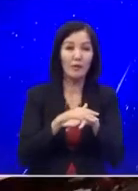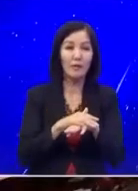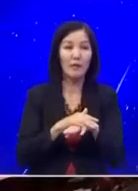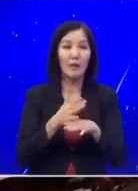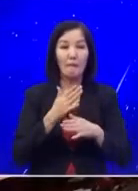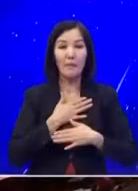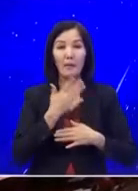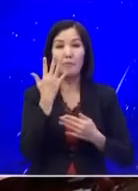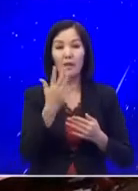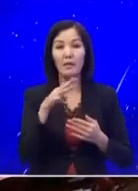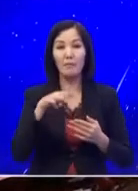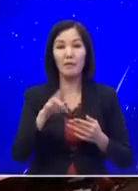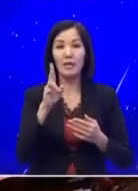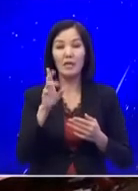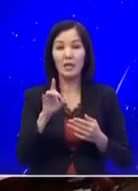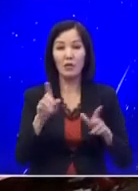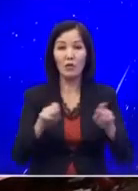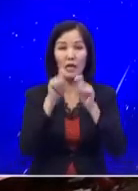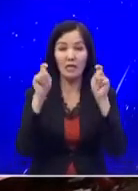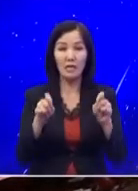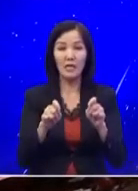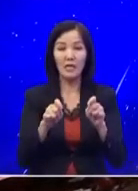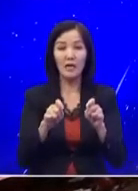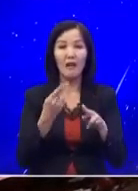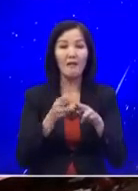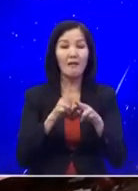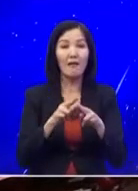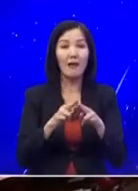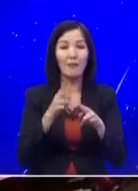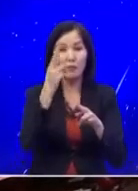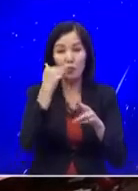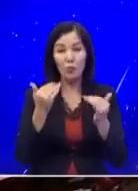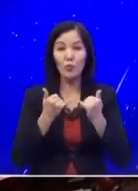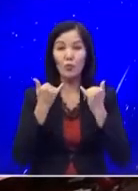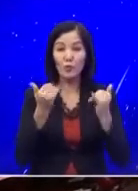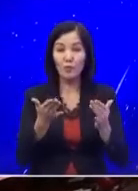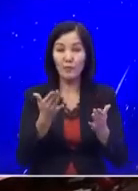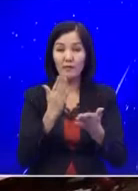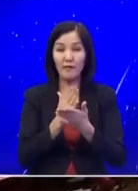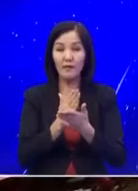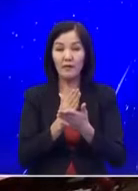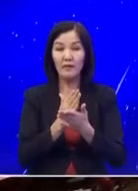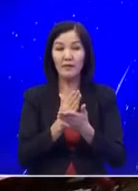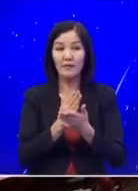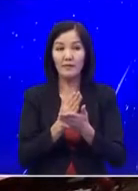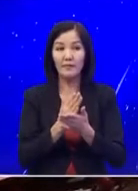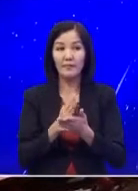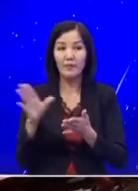здесь открыли для удобства. Здесь в середине пяти микрорайонов стоит. Очень удобно.